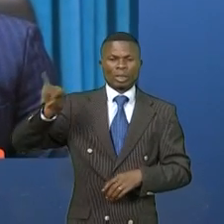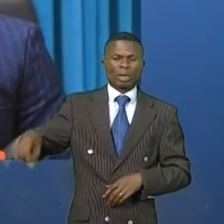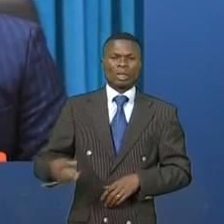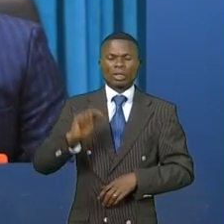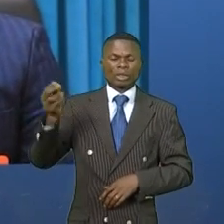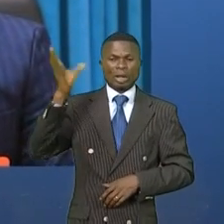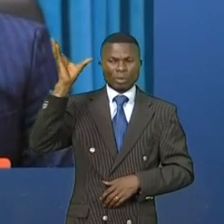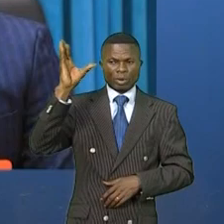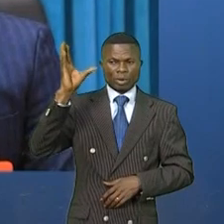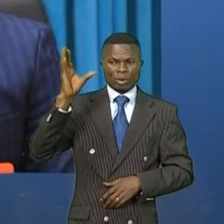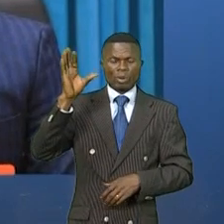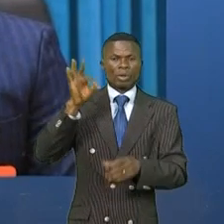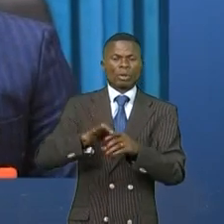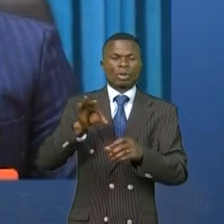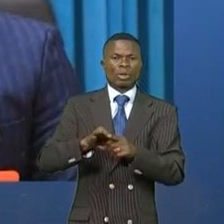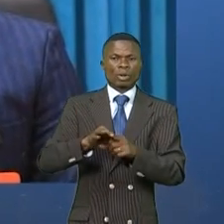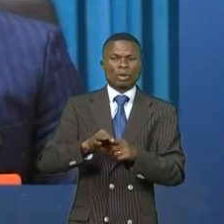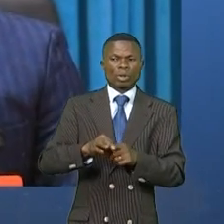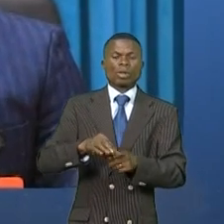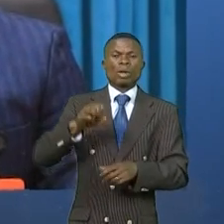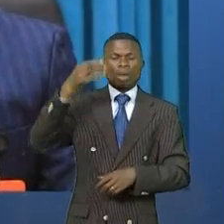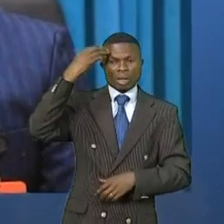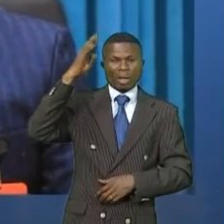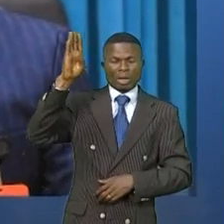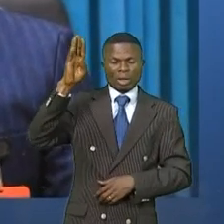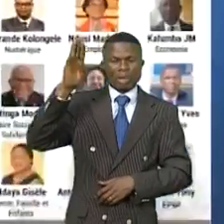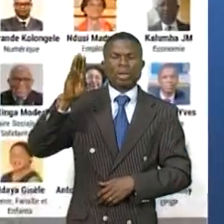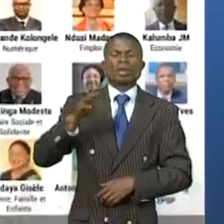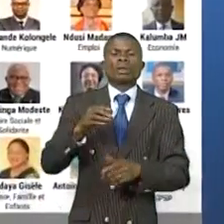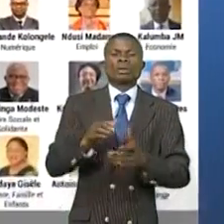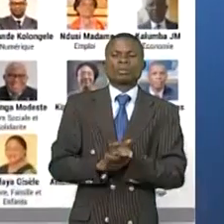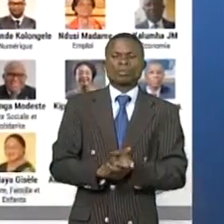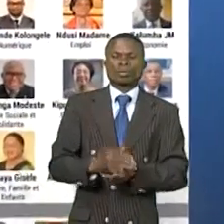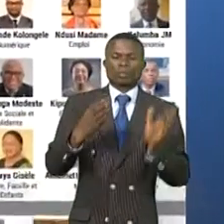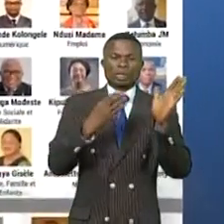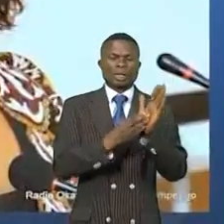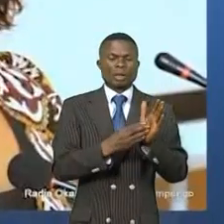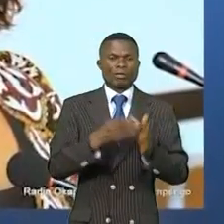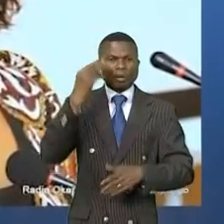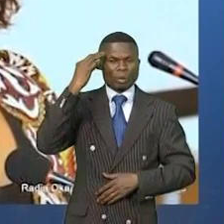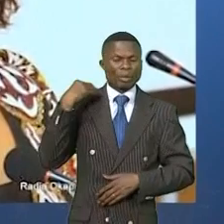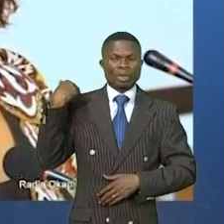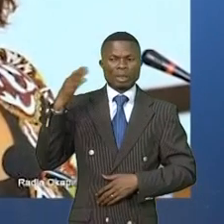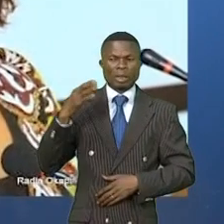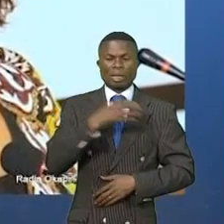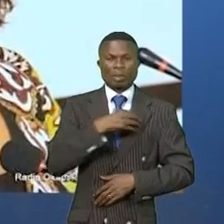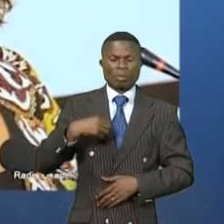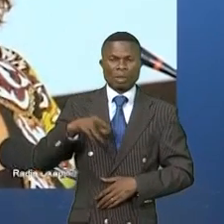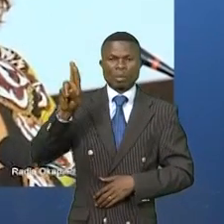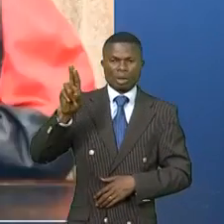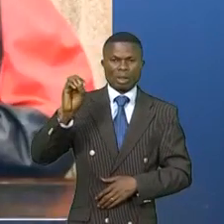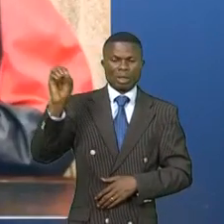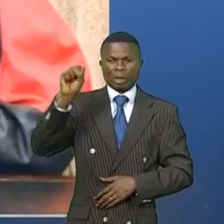Eboua, l'élu de la circonscription de Bumba à la fonction publique. 9 ministres d'État, dont Rose Mutombo à